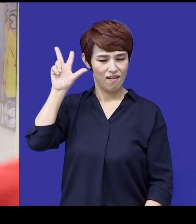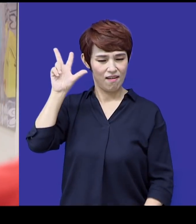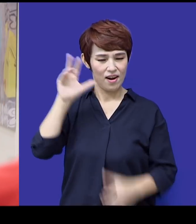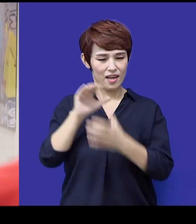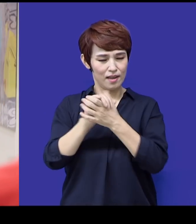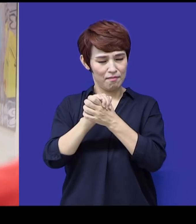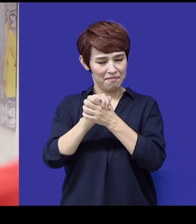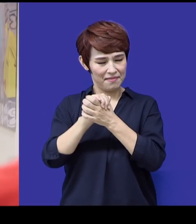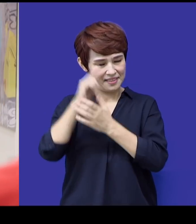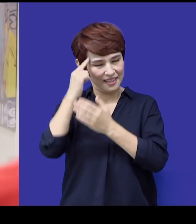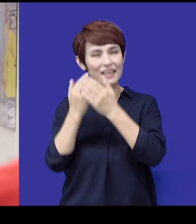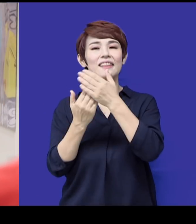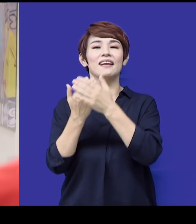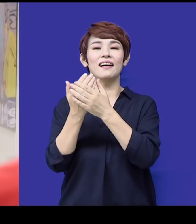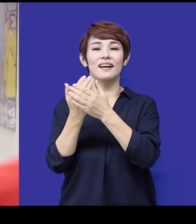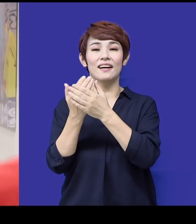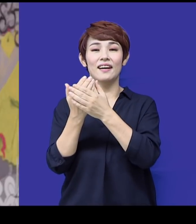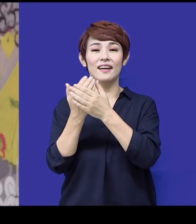있어요. 그게 뭐냐면은